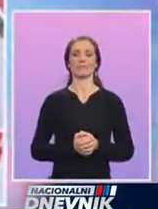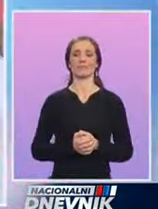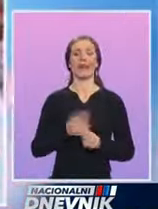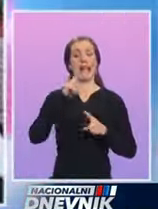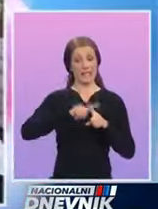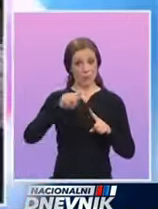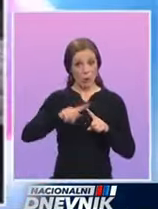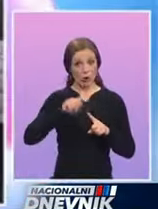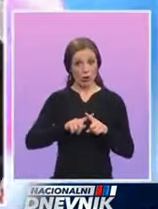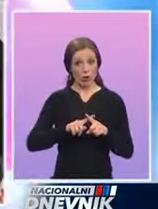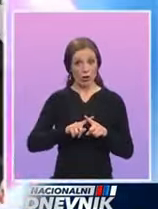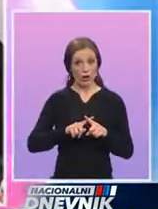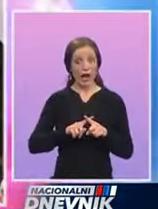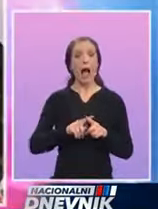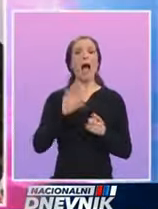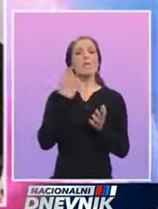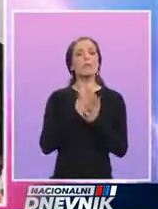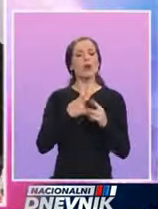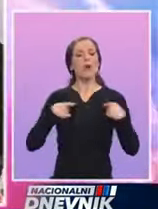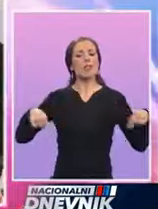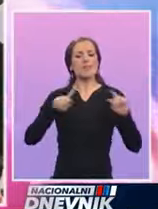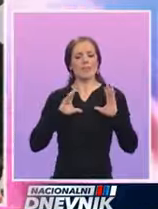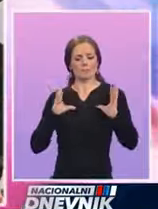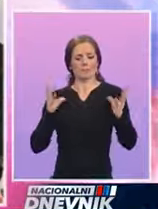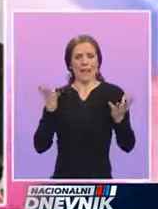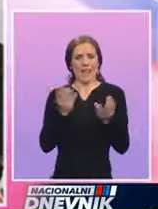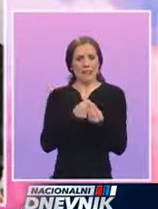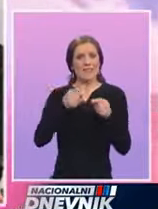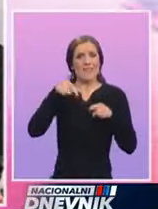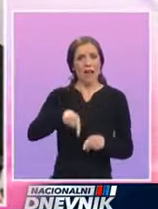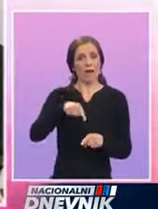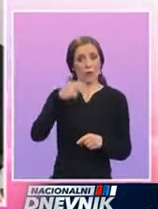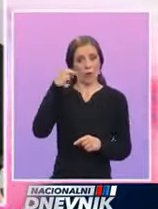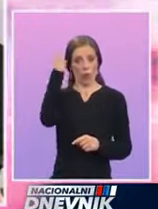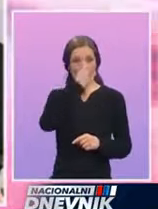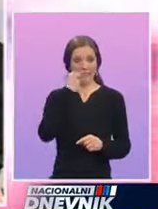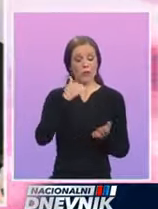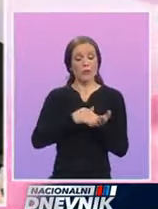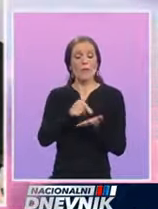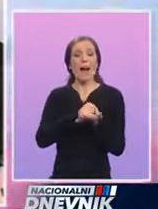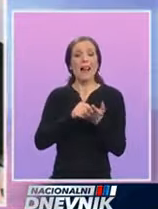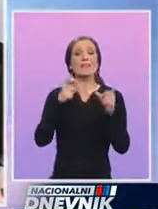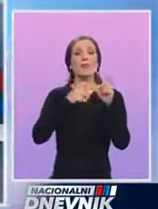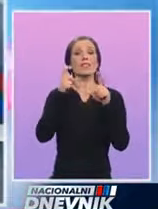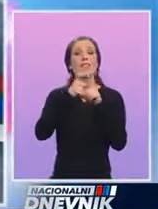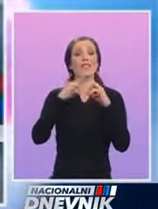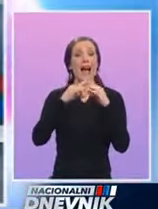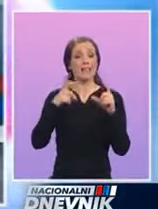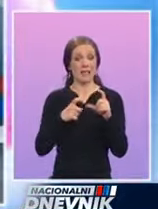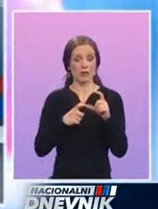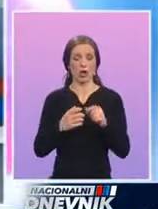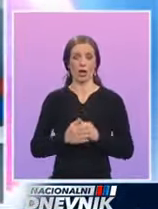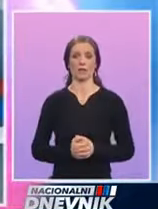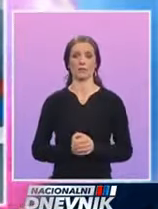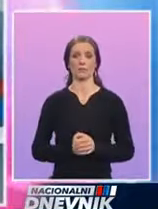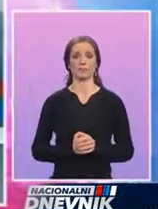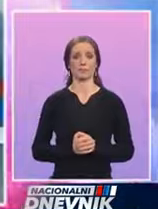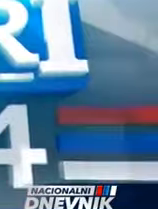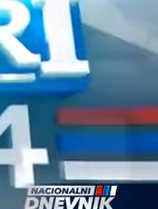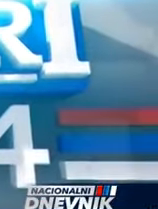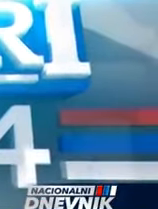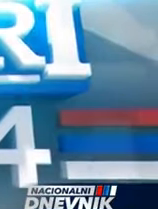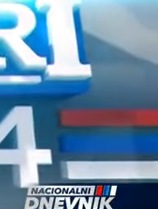Zato budimo svi jedinstveni u nedelju. Glasajmo za SDA Sandžaka.